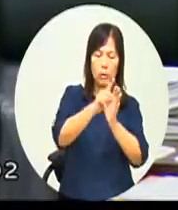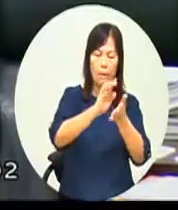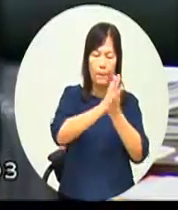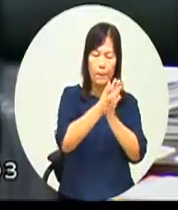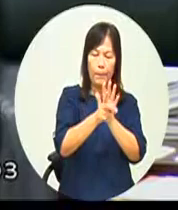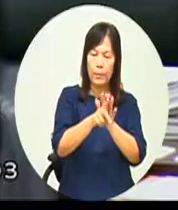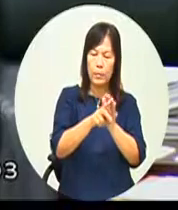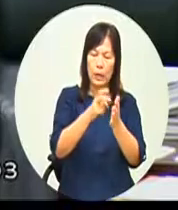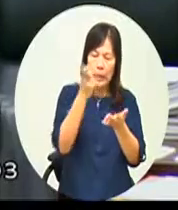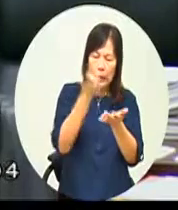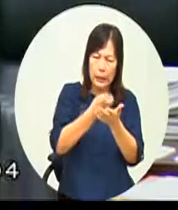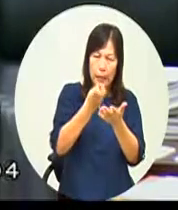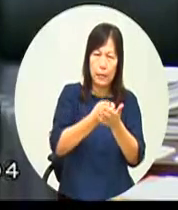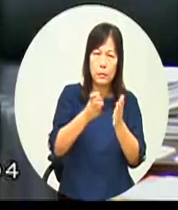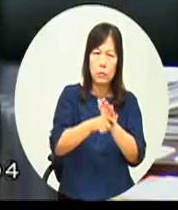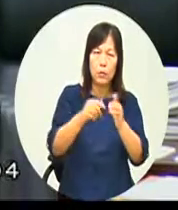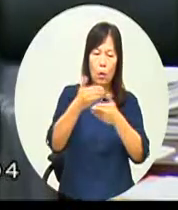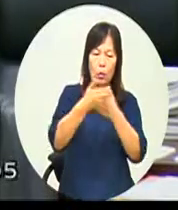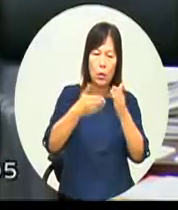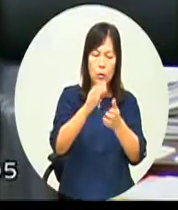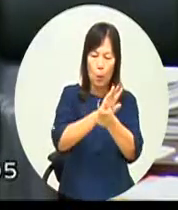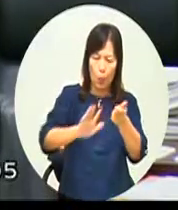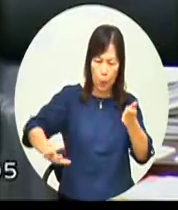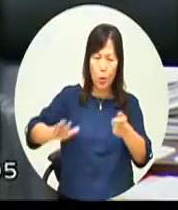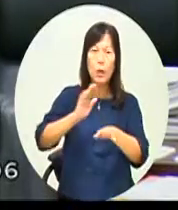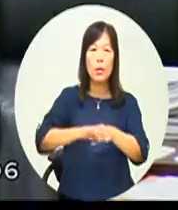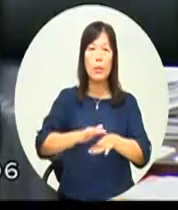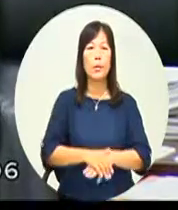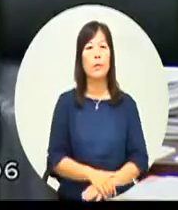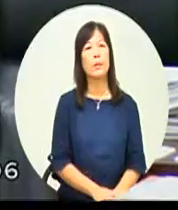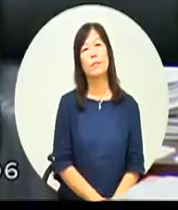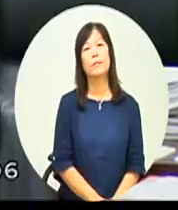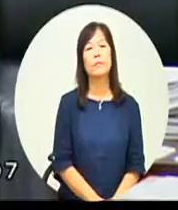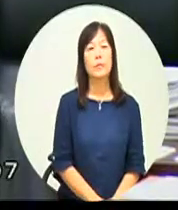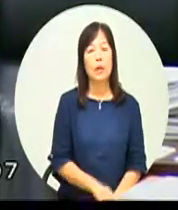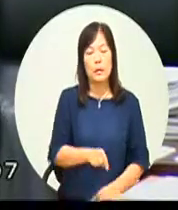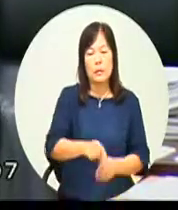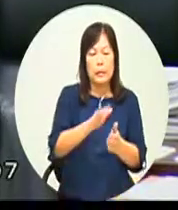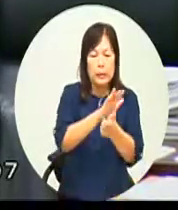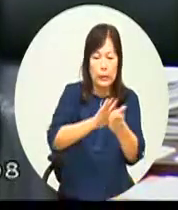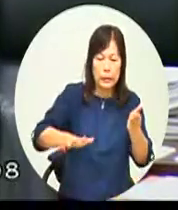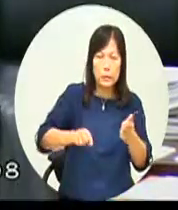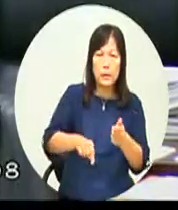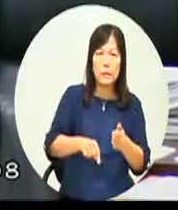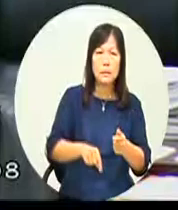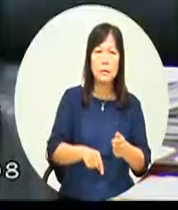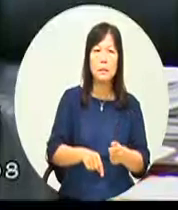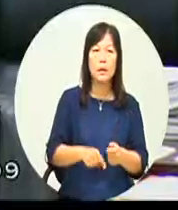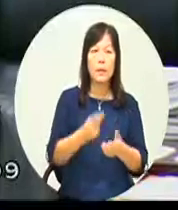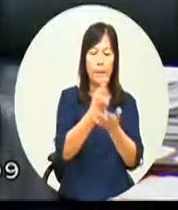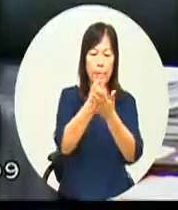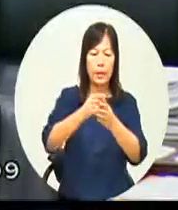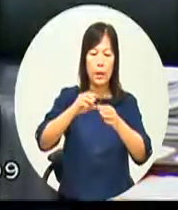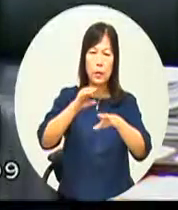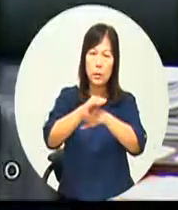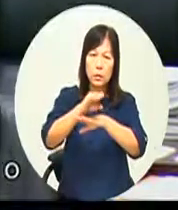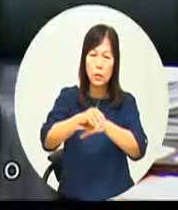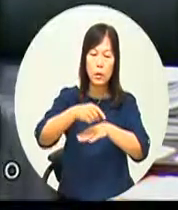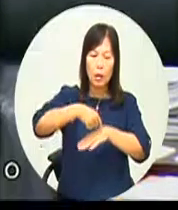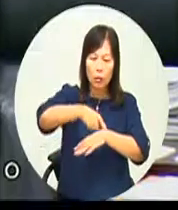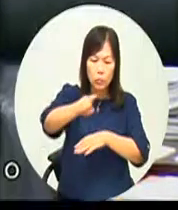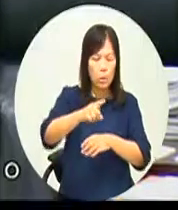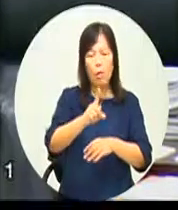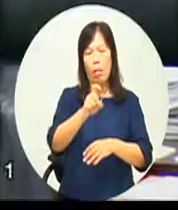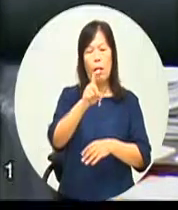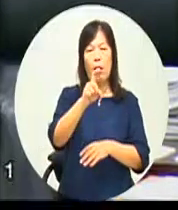严重的交通的后果。好，那这个严重的交通后果是所有的车辆要往这里几乎是不可